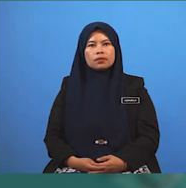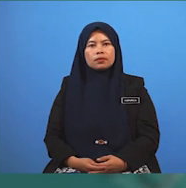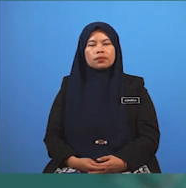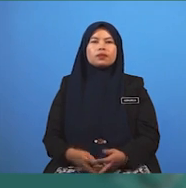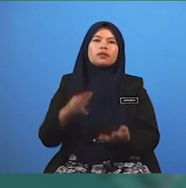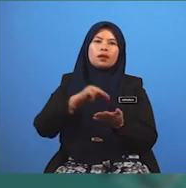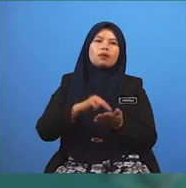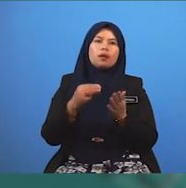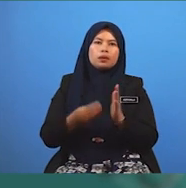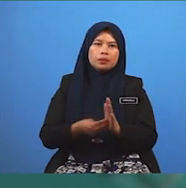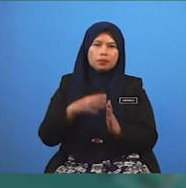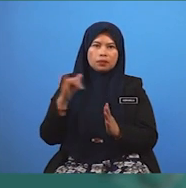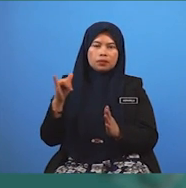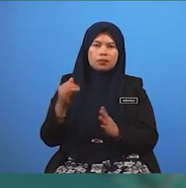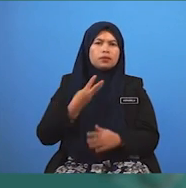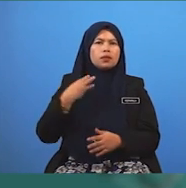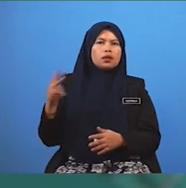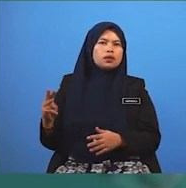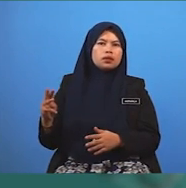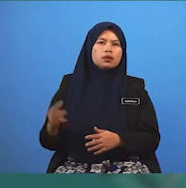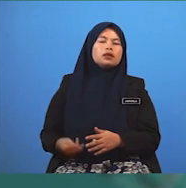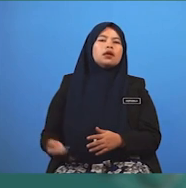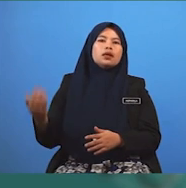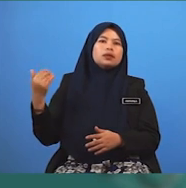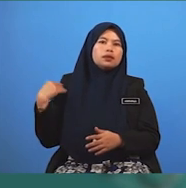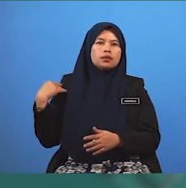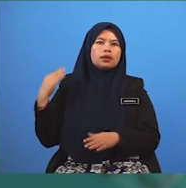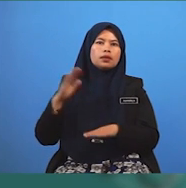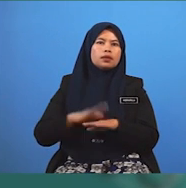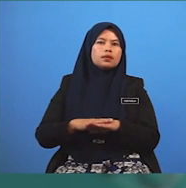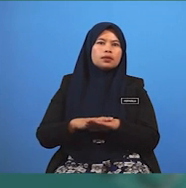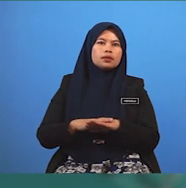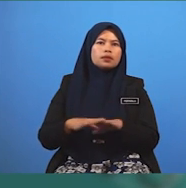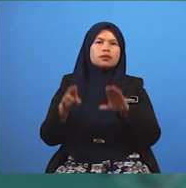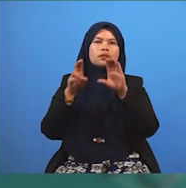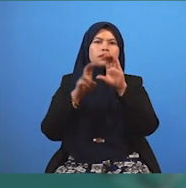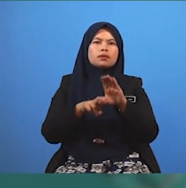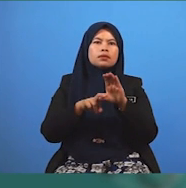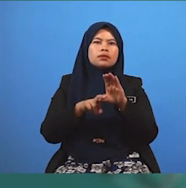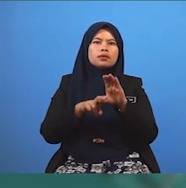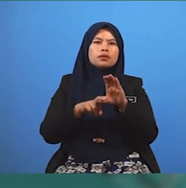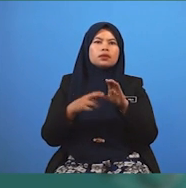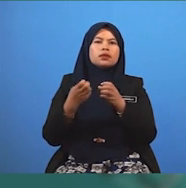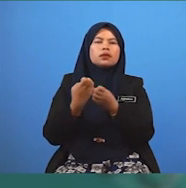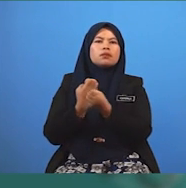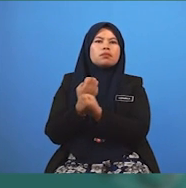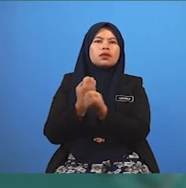Maksudnya, mereka berada di atas singgasana yang bertata emas dan